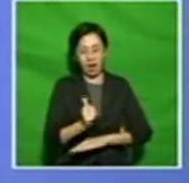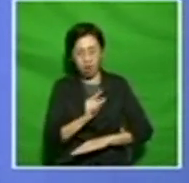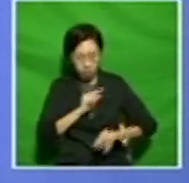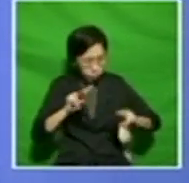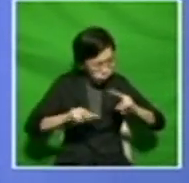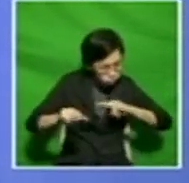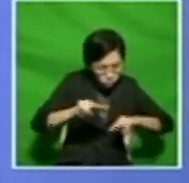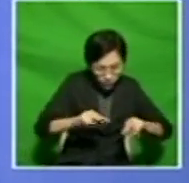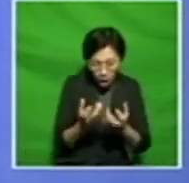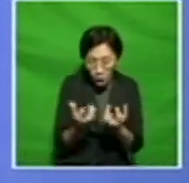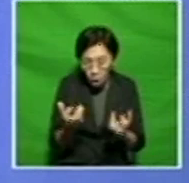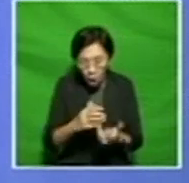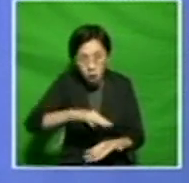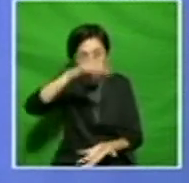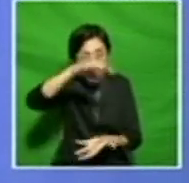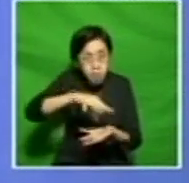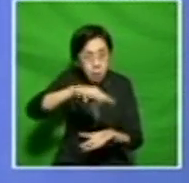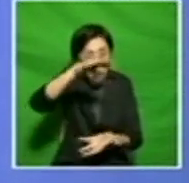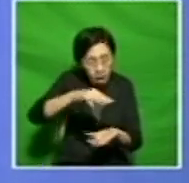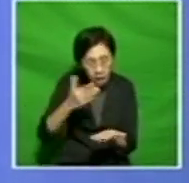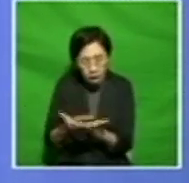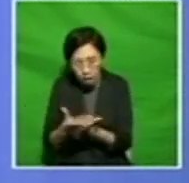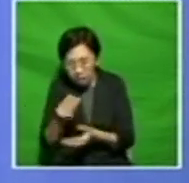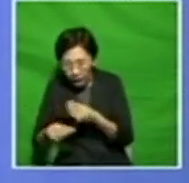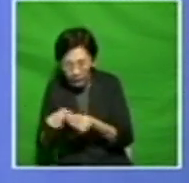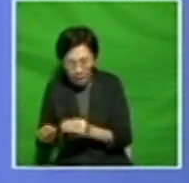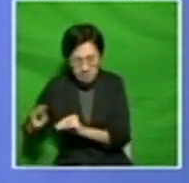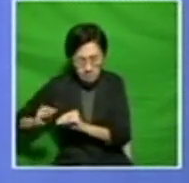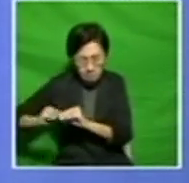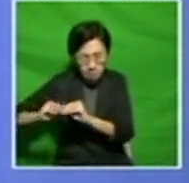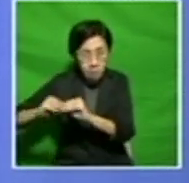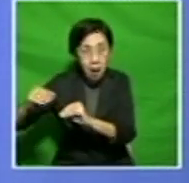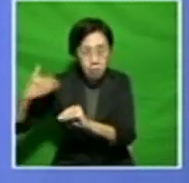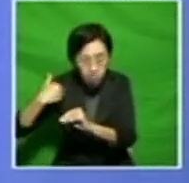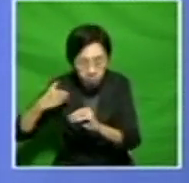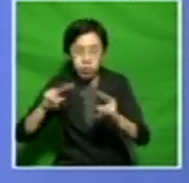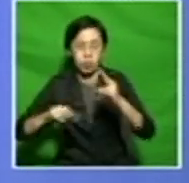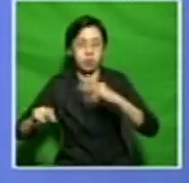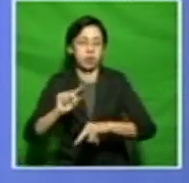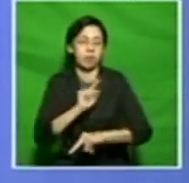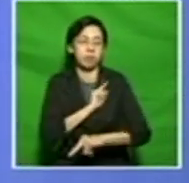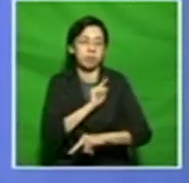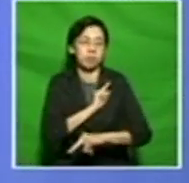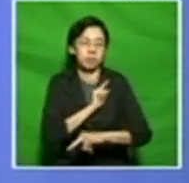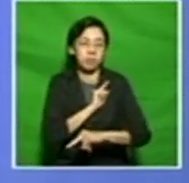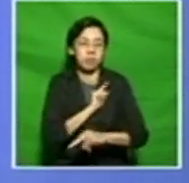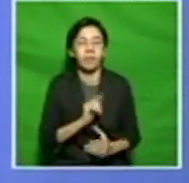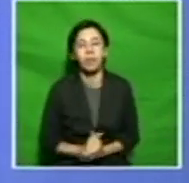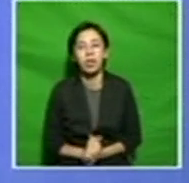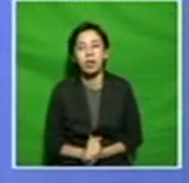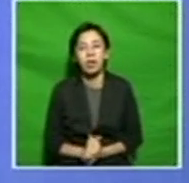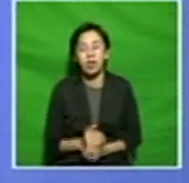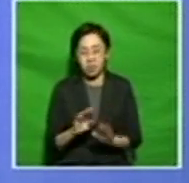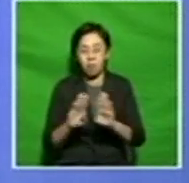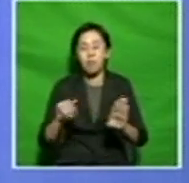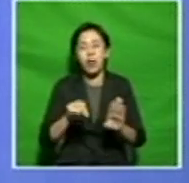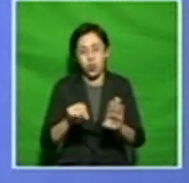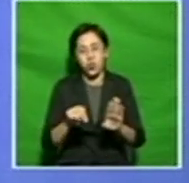แลคุณภาพปริมาณราคาเพราะฉะนั้นมันจะมีกิจการหลายอย่างที่ต้องเปิด